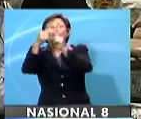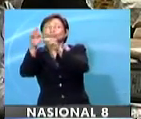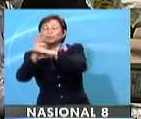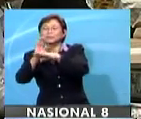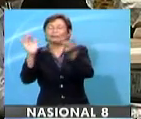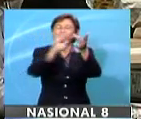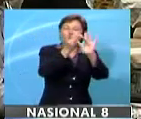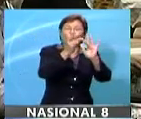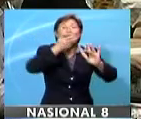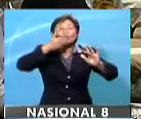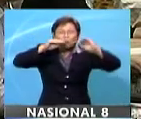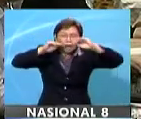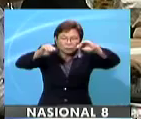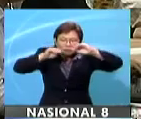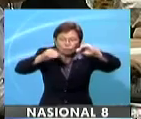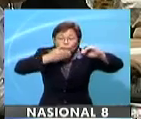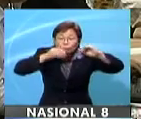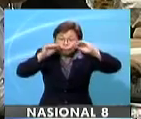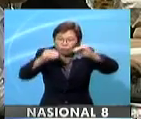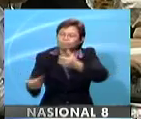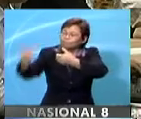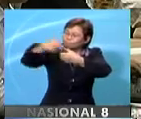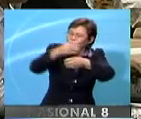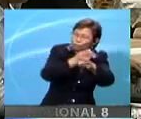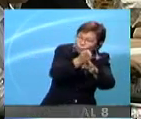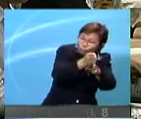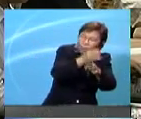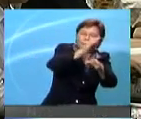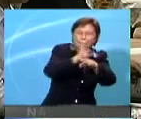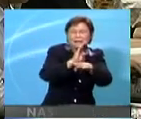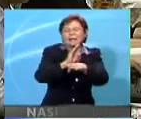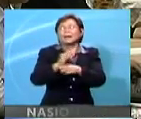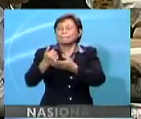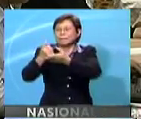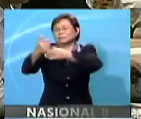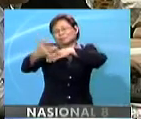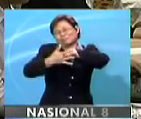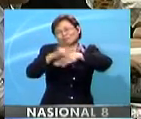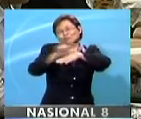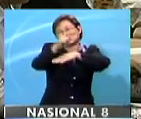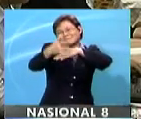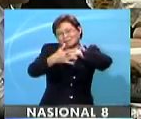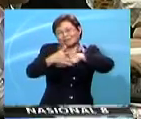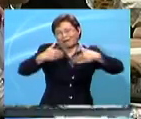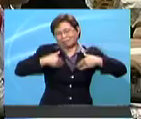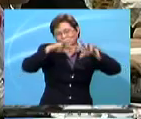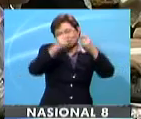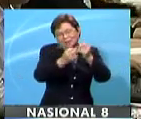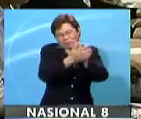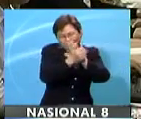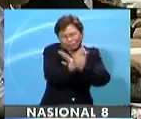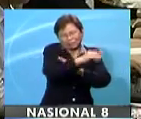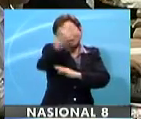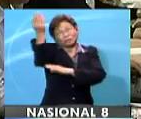mana golongan muda akan dihajar bagaimana untuk menceburkan diri dalam bidang perniagaan melalui bantuan teknologi. Turut diadakan ialah bengkel kemahiran dan